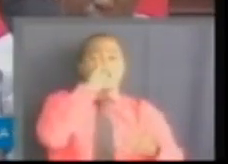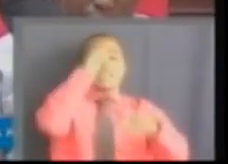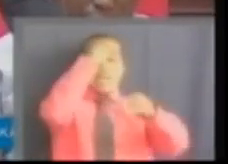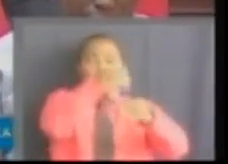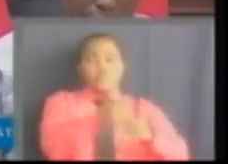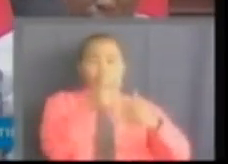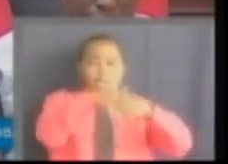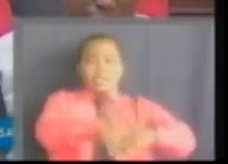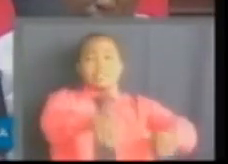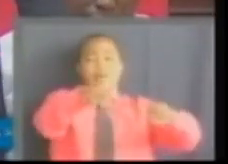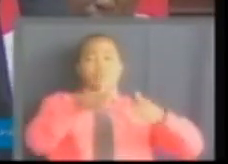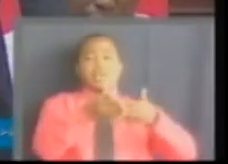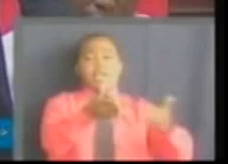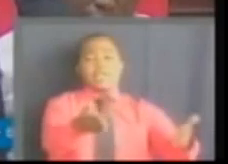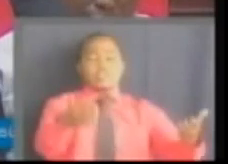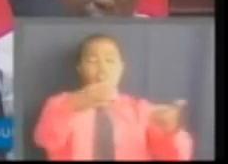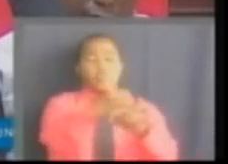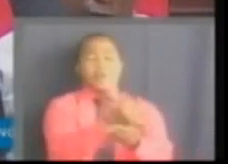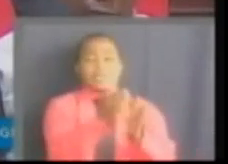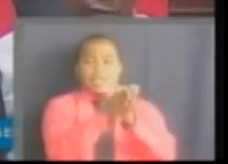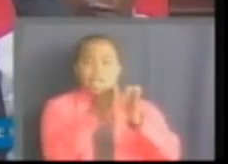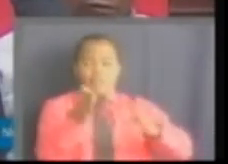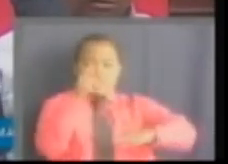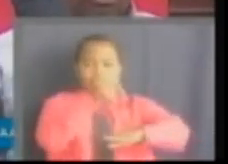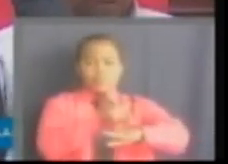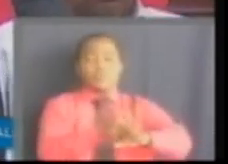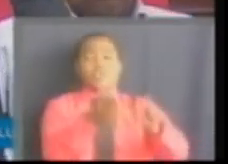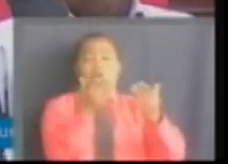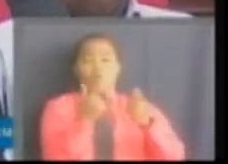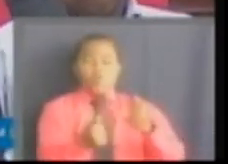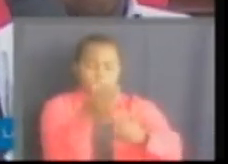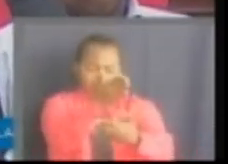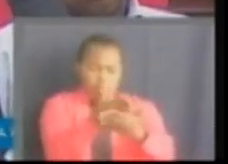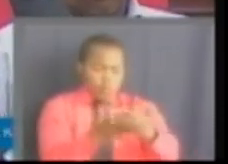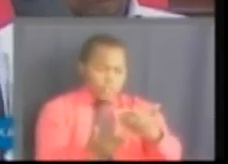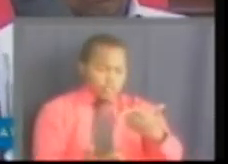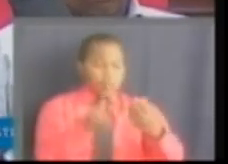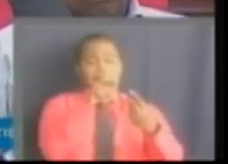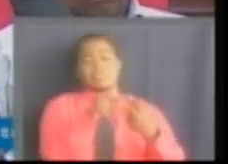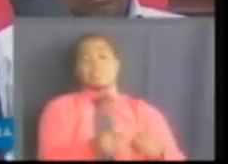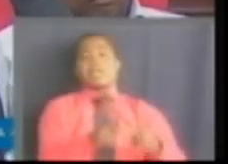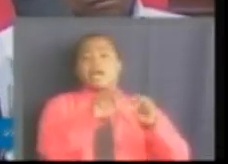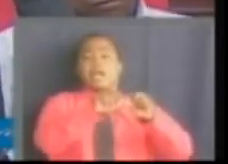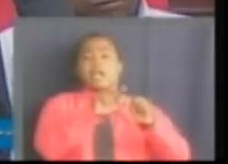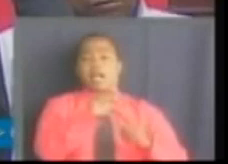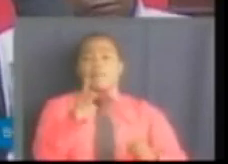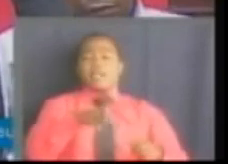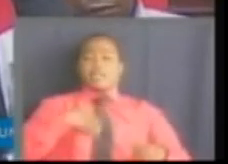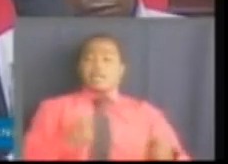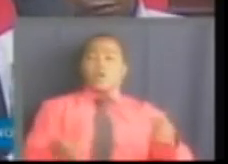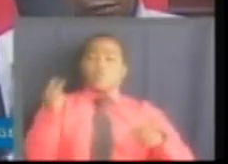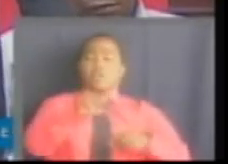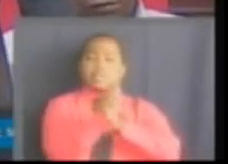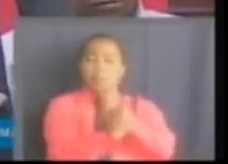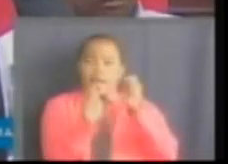maalum kupata fursa ya kuweza kulipitia vizuri, na iwapo kama anataka kuleta mabadiliko